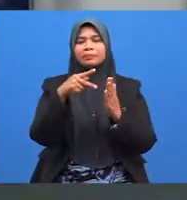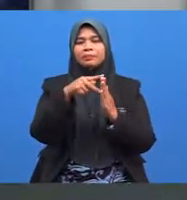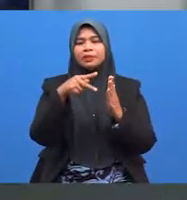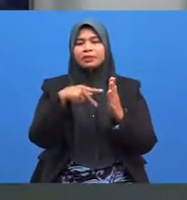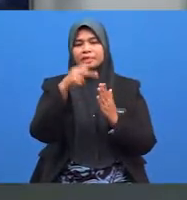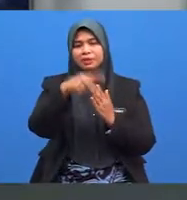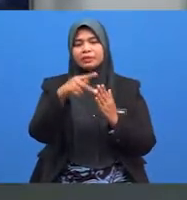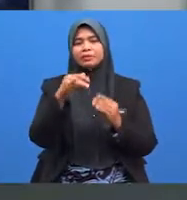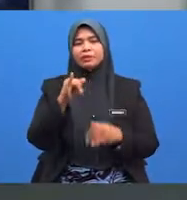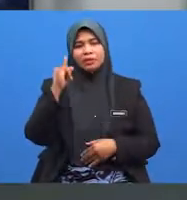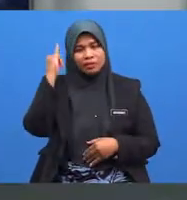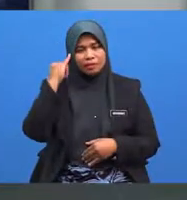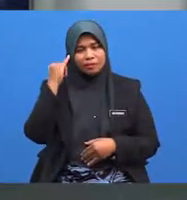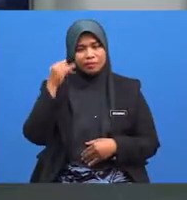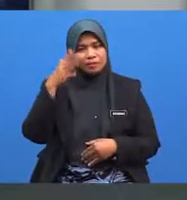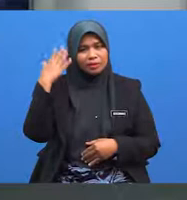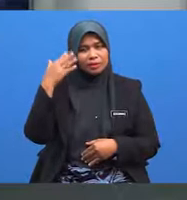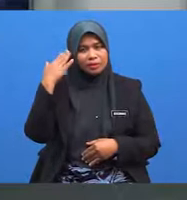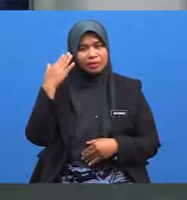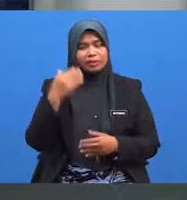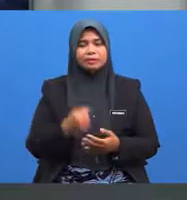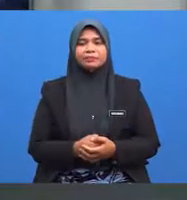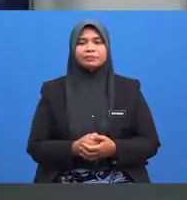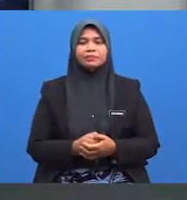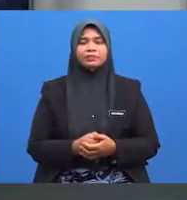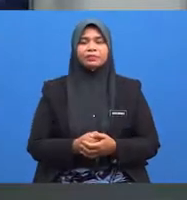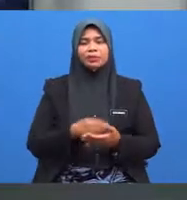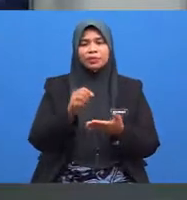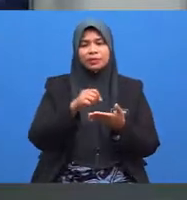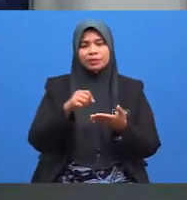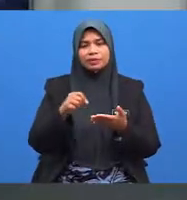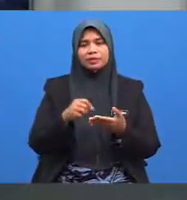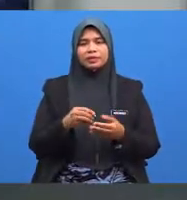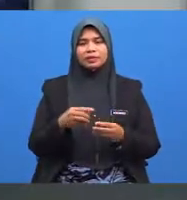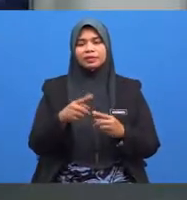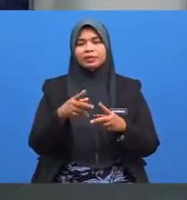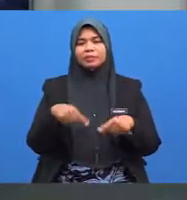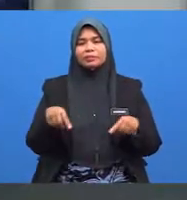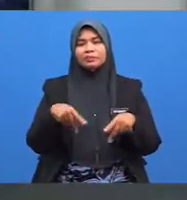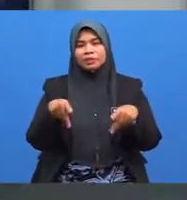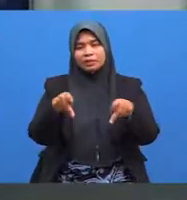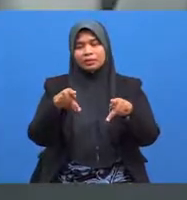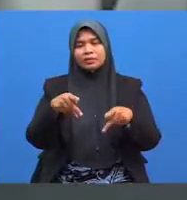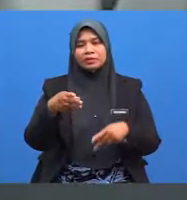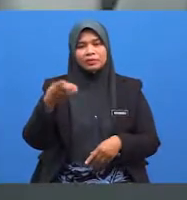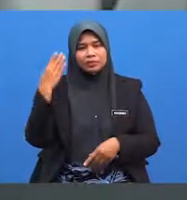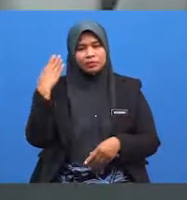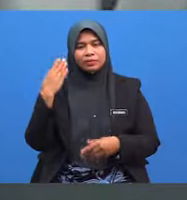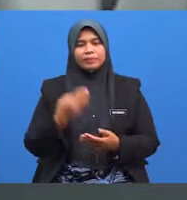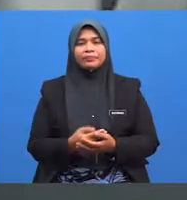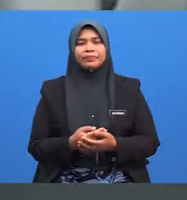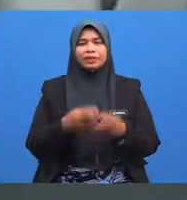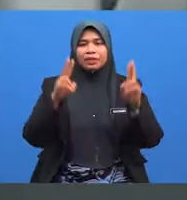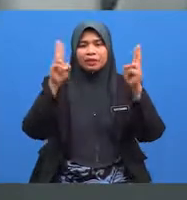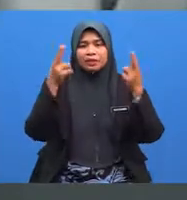sendiri, iaitu catatan berhubung peristiwa lampau. Mari kita mulakan. Tajuk